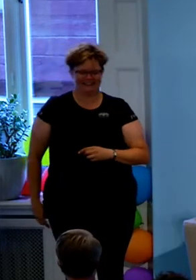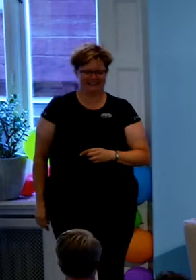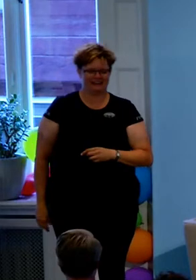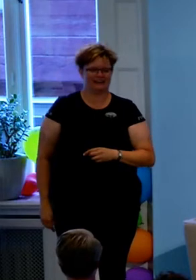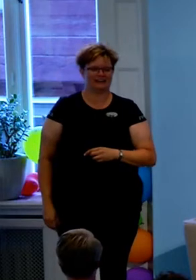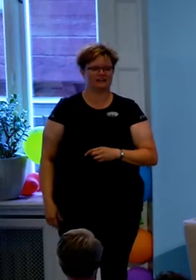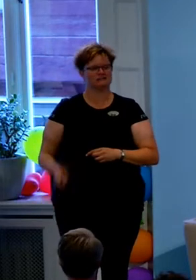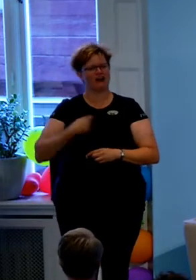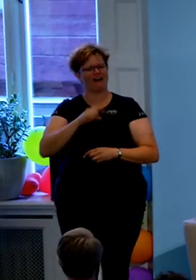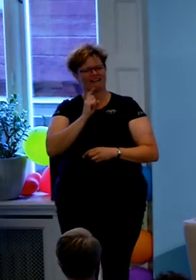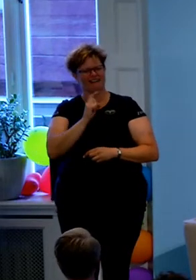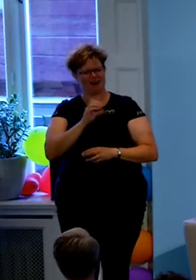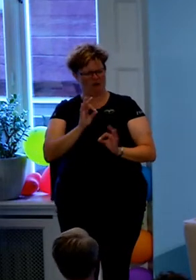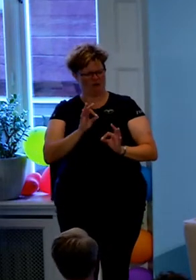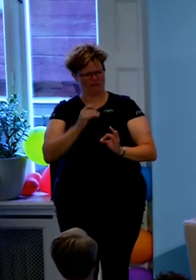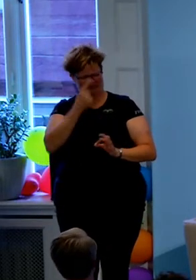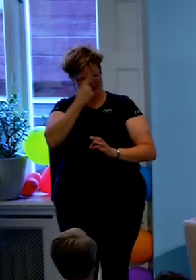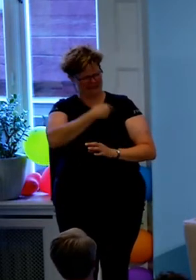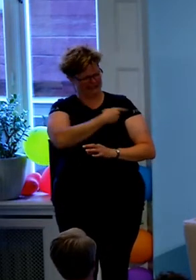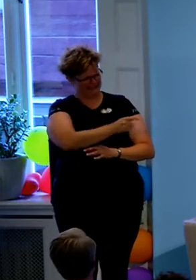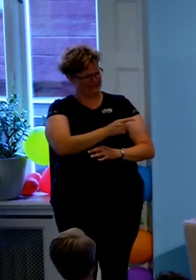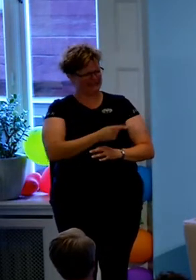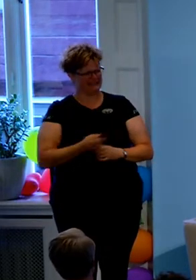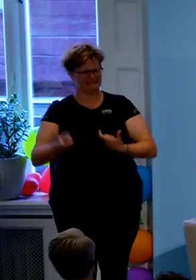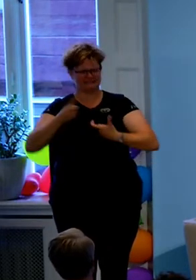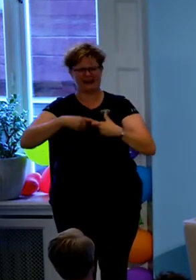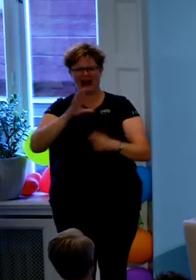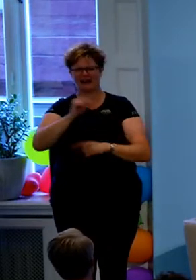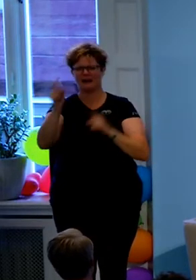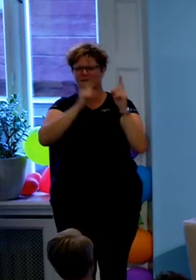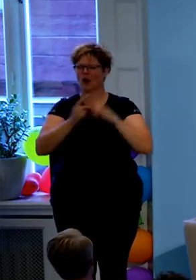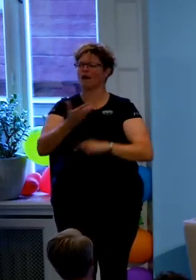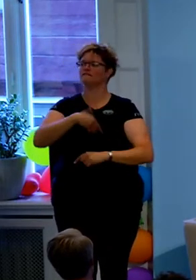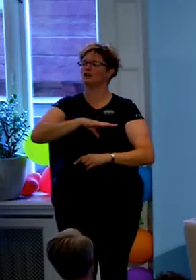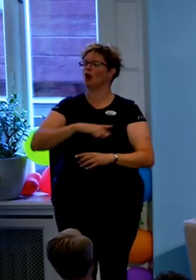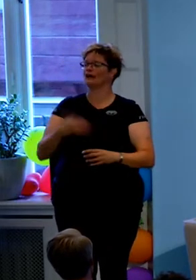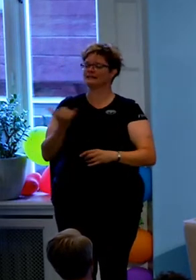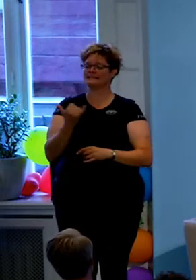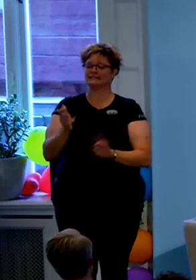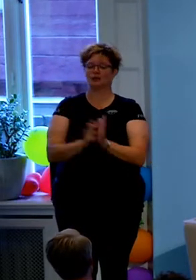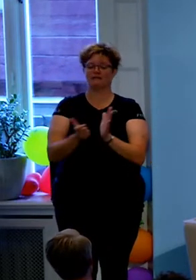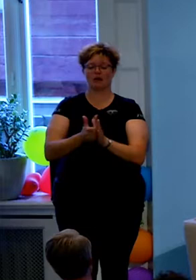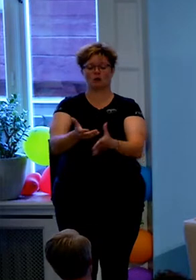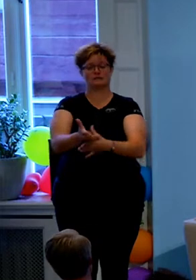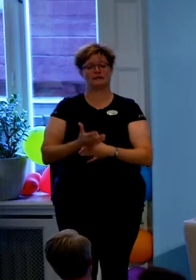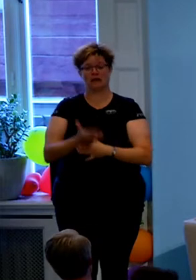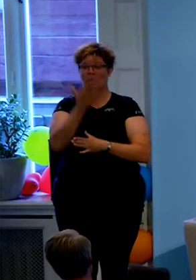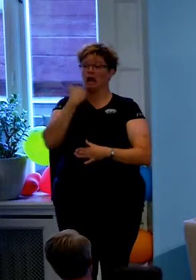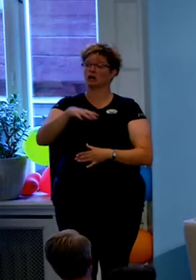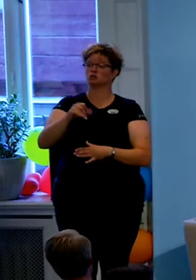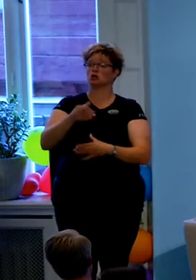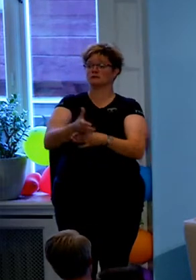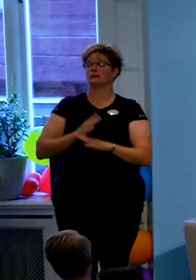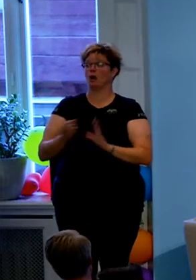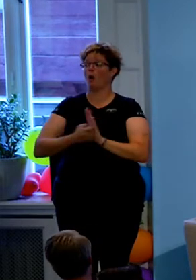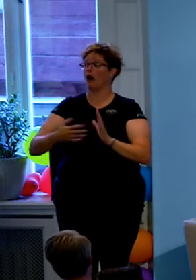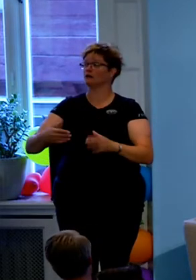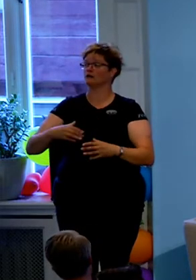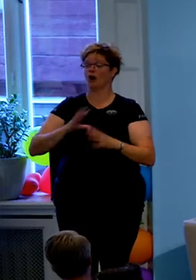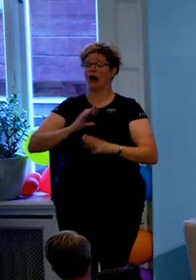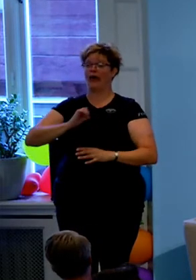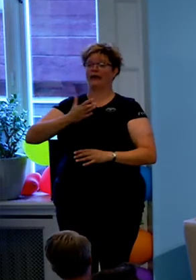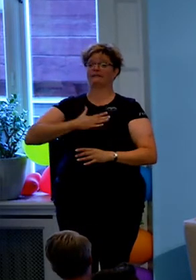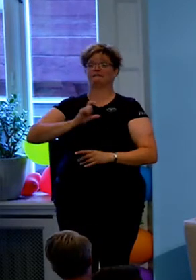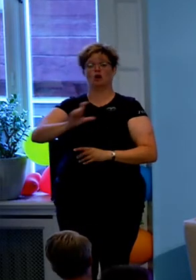så ifrågasätter jag det lite grann och undrar lite. Hur tänker ni runt alla de här människorna som vill ha 10 veckors semester och kan ta det för att de kör eget. Men ändå